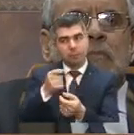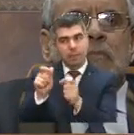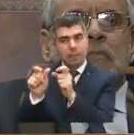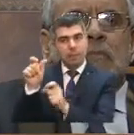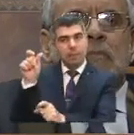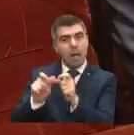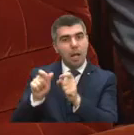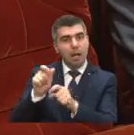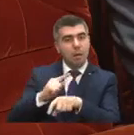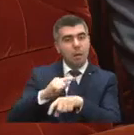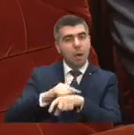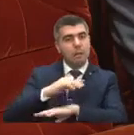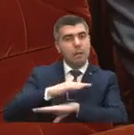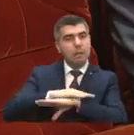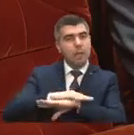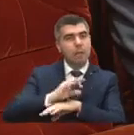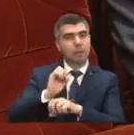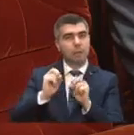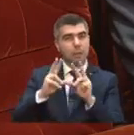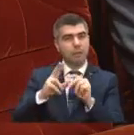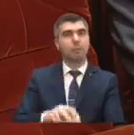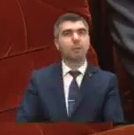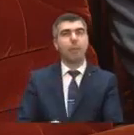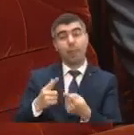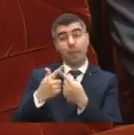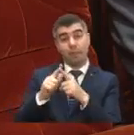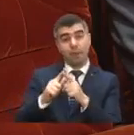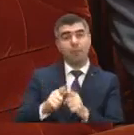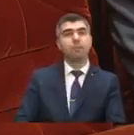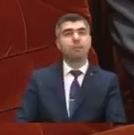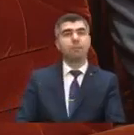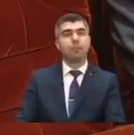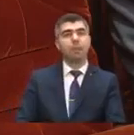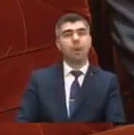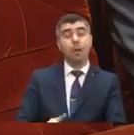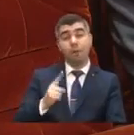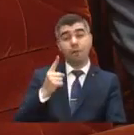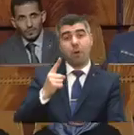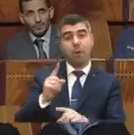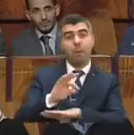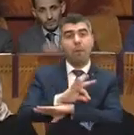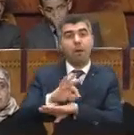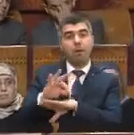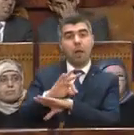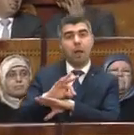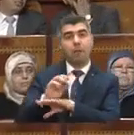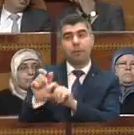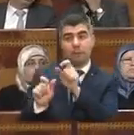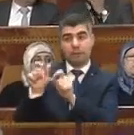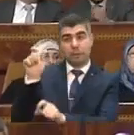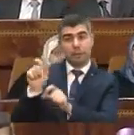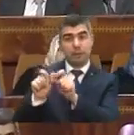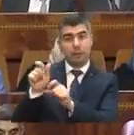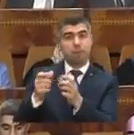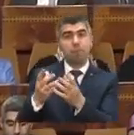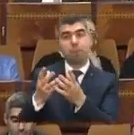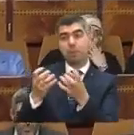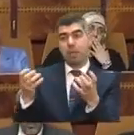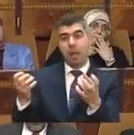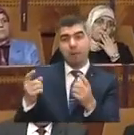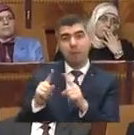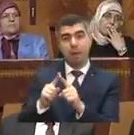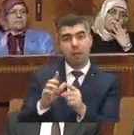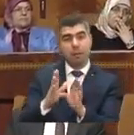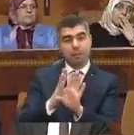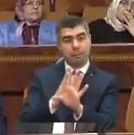للمرتفقين على هذه المراكز من خلال هذه الاقتراحات. أولا تعزيز الموارد البشرية بهذه المراكز من أجل التغلب على